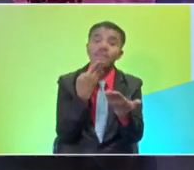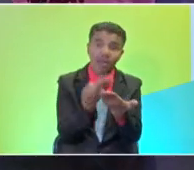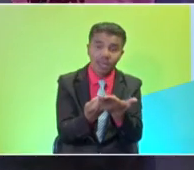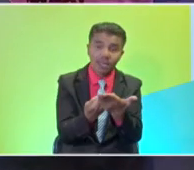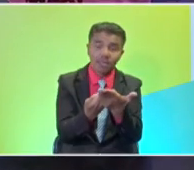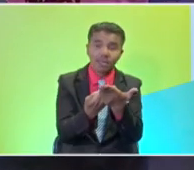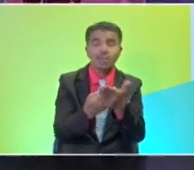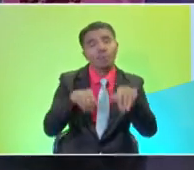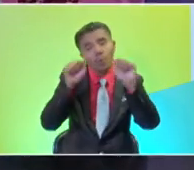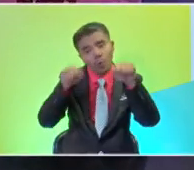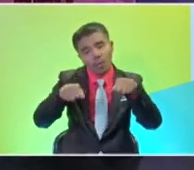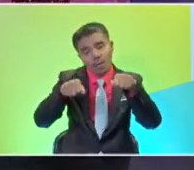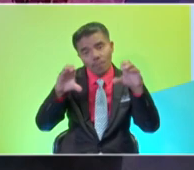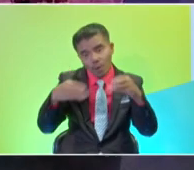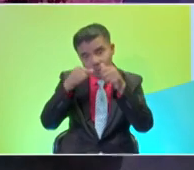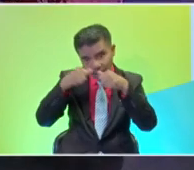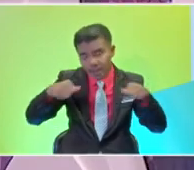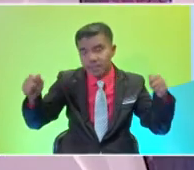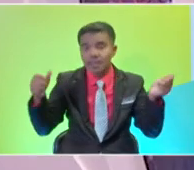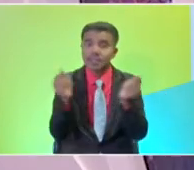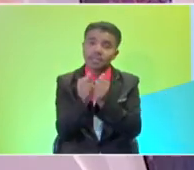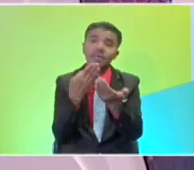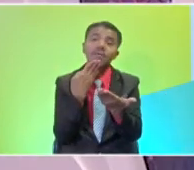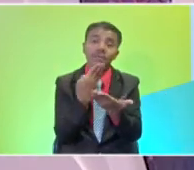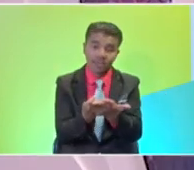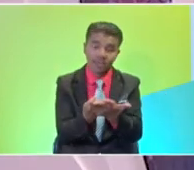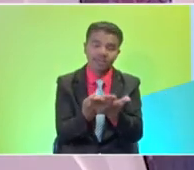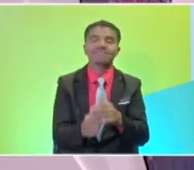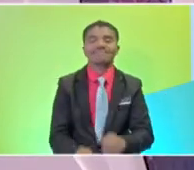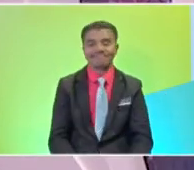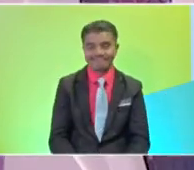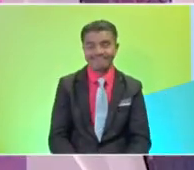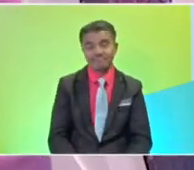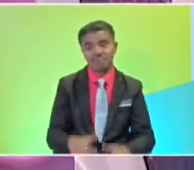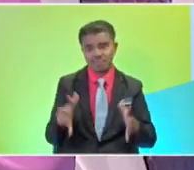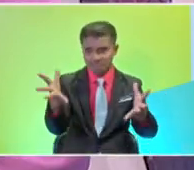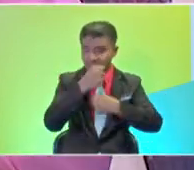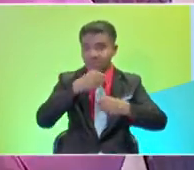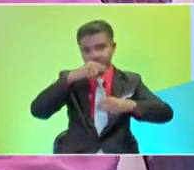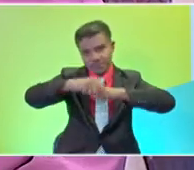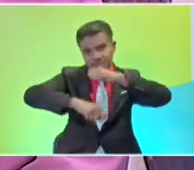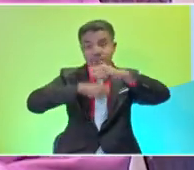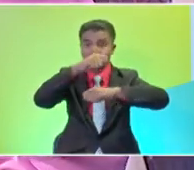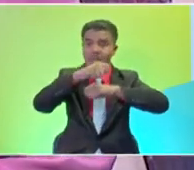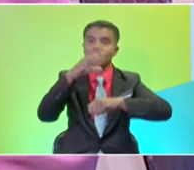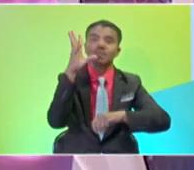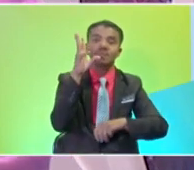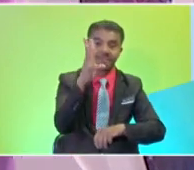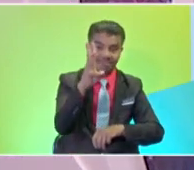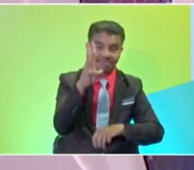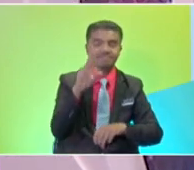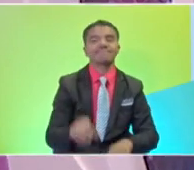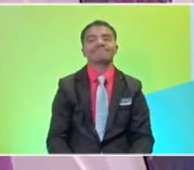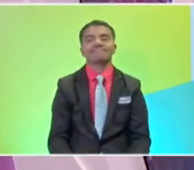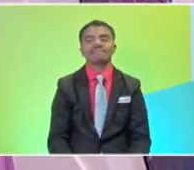membina perkataan dengan baik dan juga mampu Min contoh k pel-pelajar yang lain Alhamdulillah okey Aiman akhir sekali template pelapuran